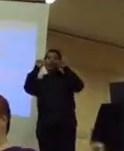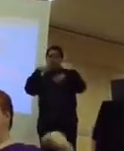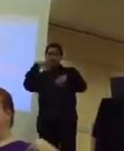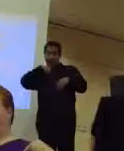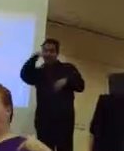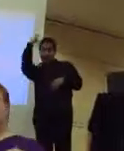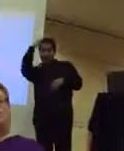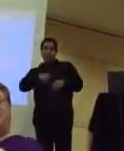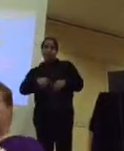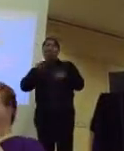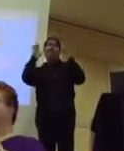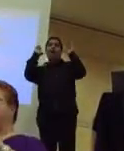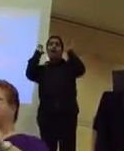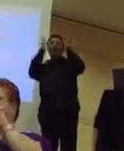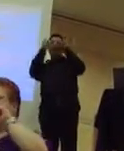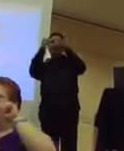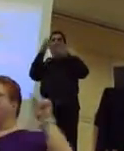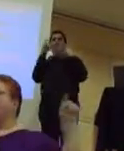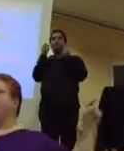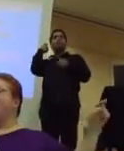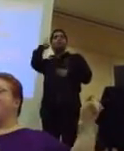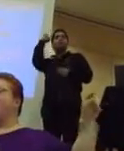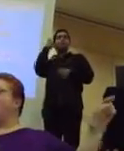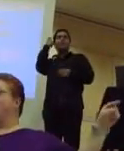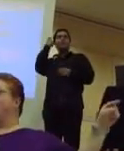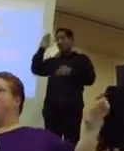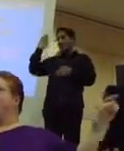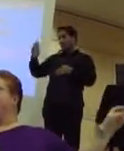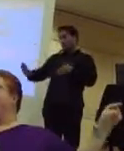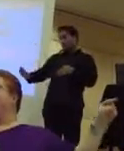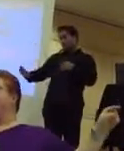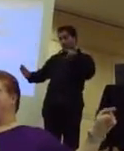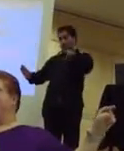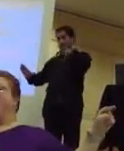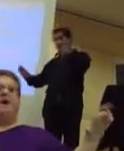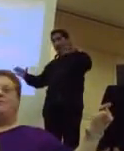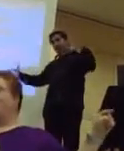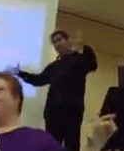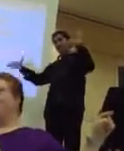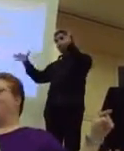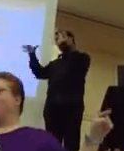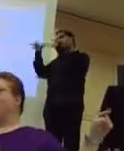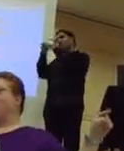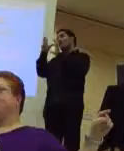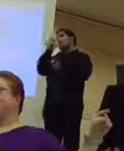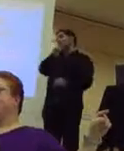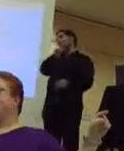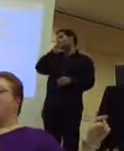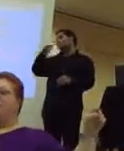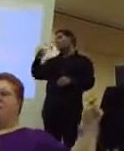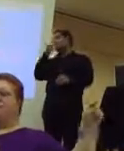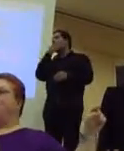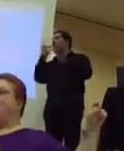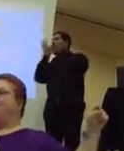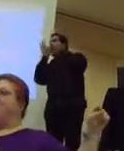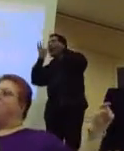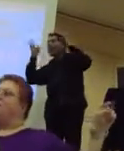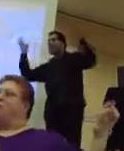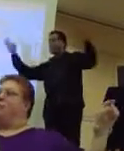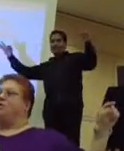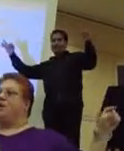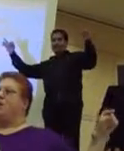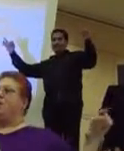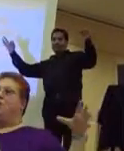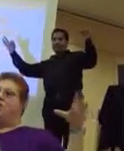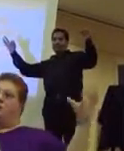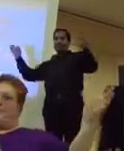του παιδιού και ο δικός μου είναι ακριβώς ο ίδιος. Σαν μια ίσια ευθεία γραμμή. Αυτό δεν έχει αλλάξει. Αυτό που έχει